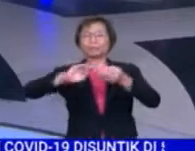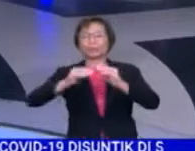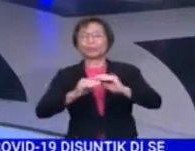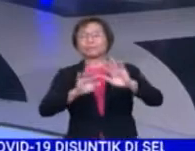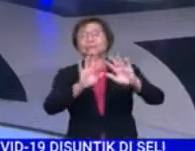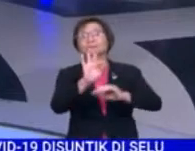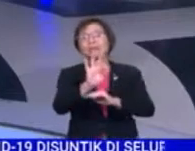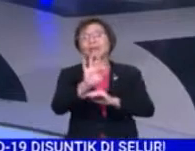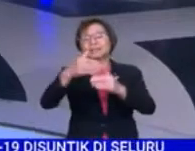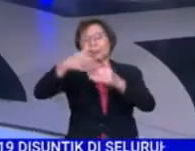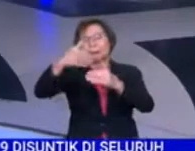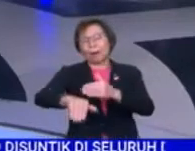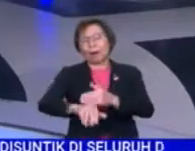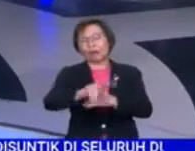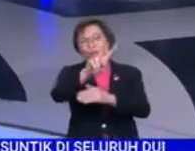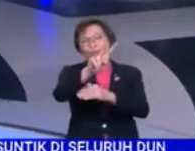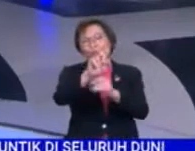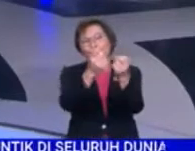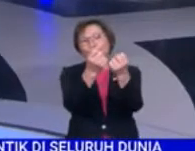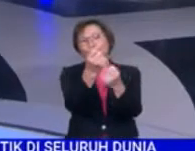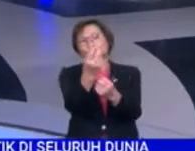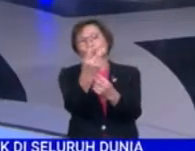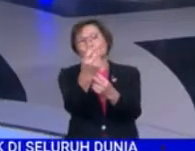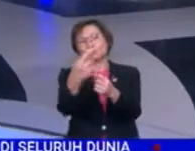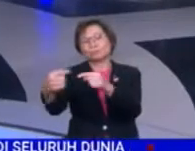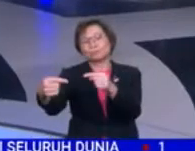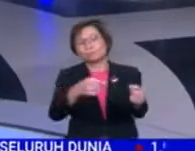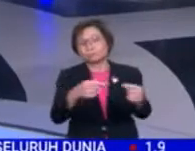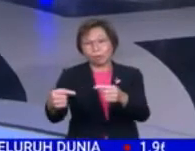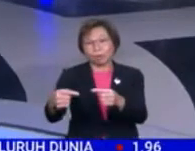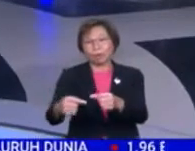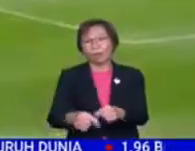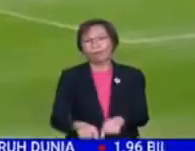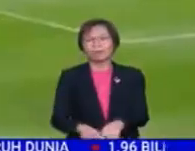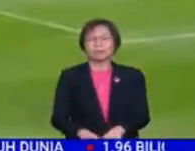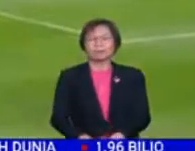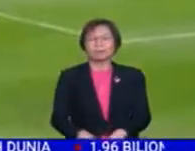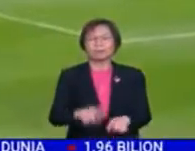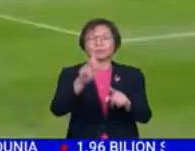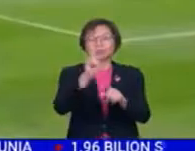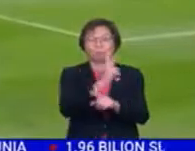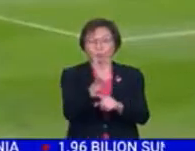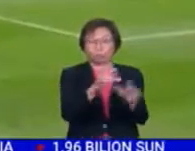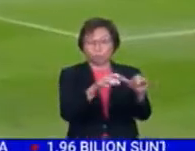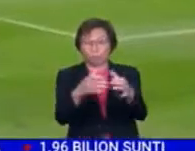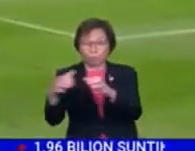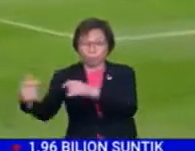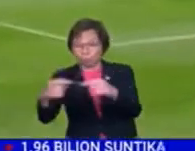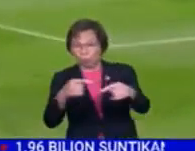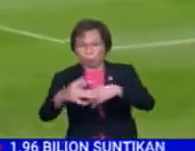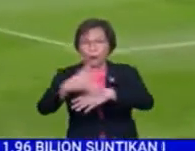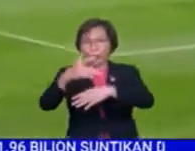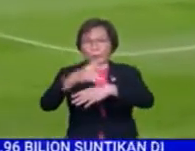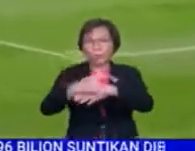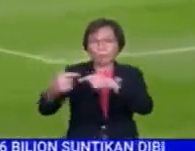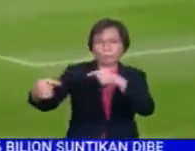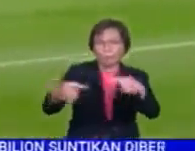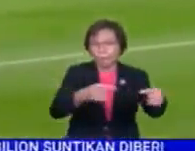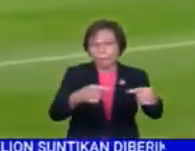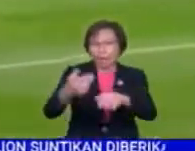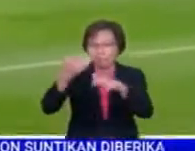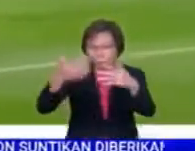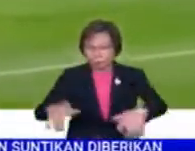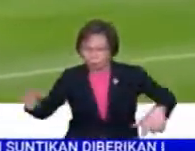kedudukan ke-9 selepas 12 perlawanan. Aksi seimbang kedua-dua pasukan ditampilkan pada awal babak permainan